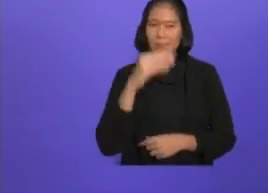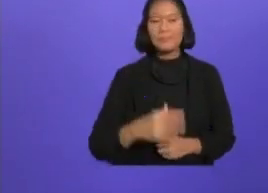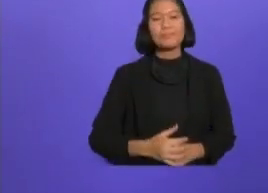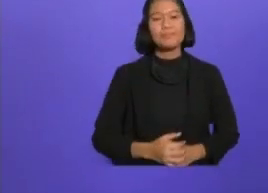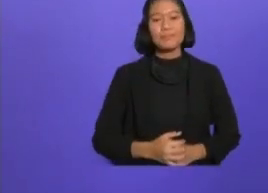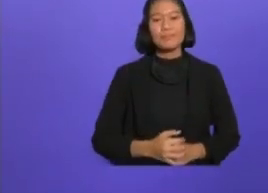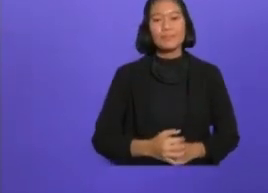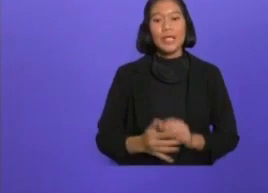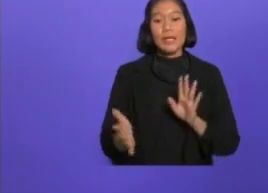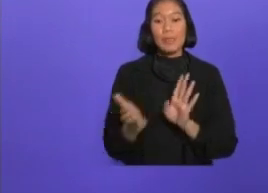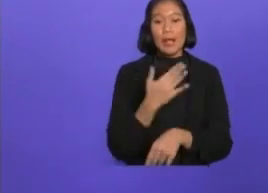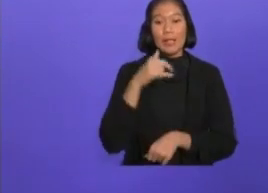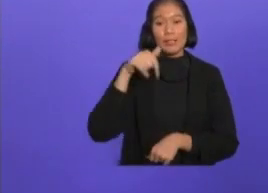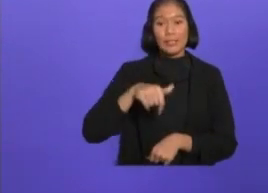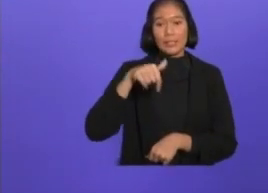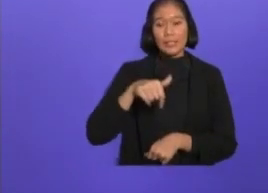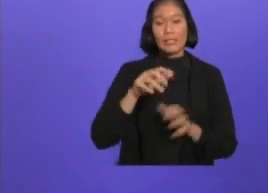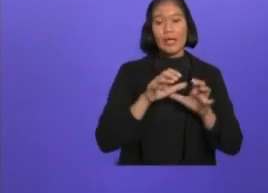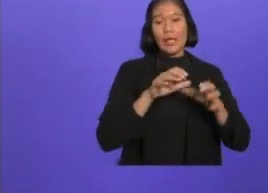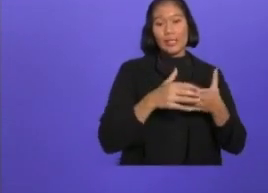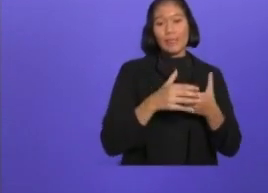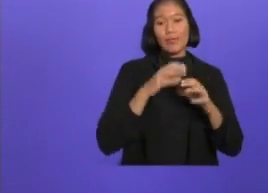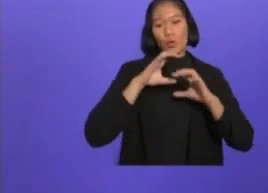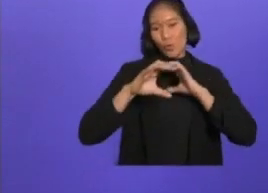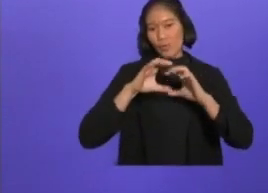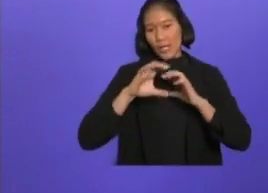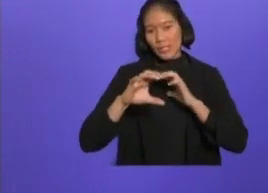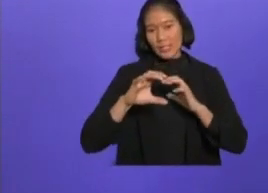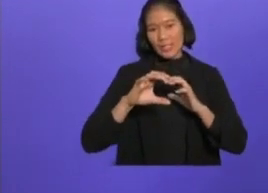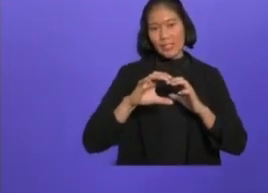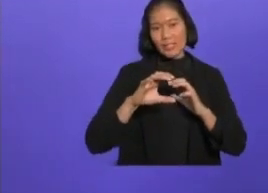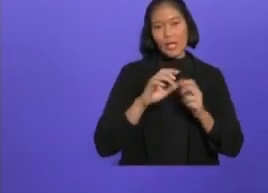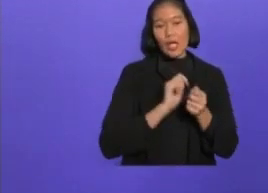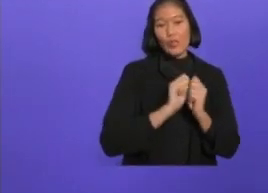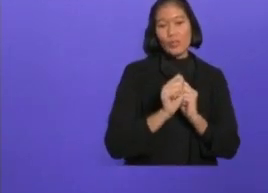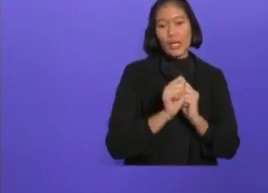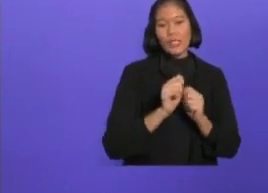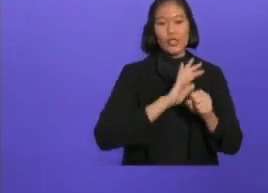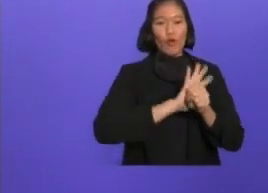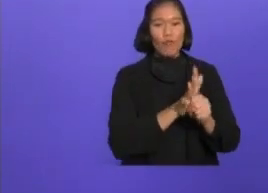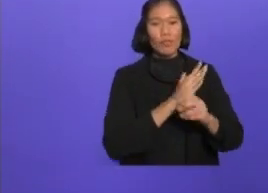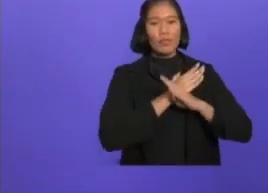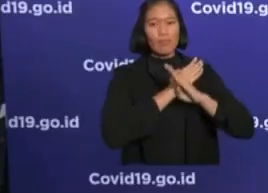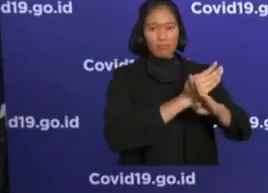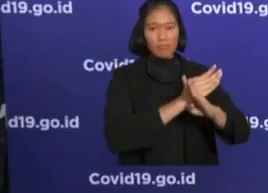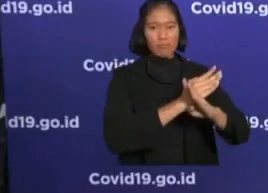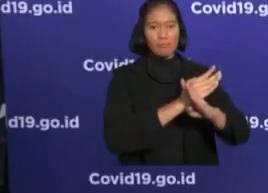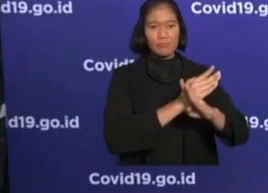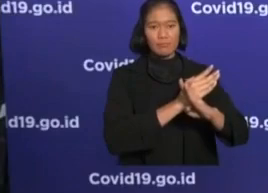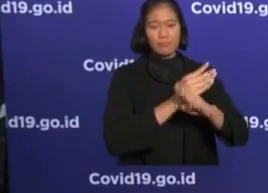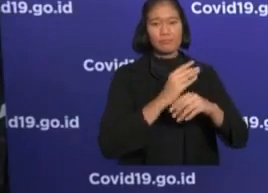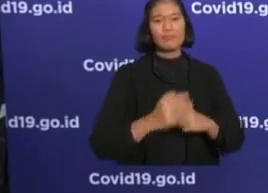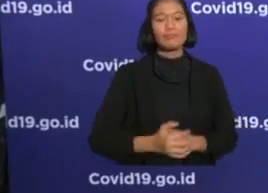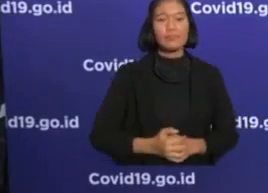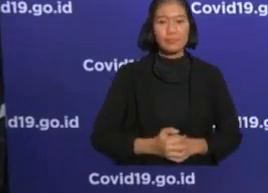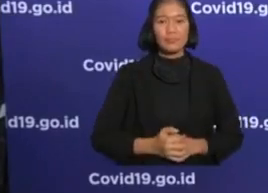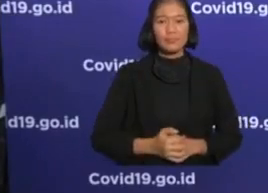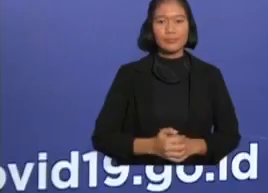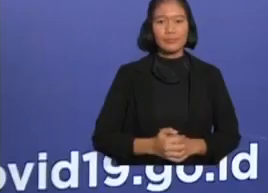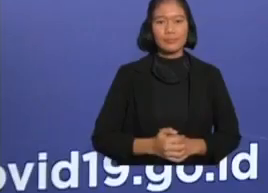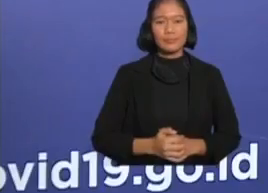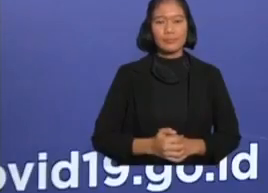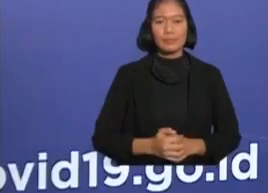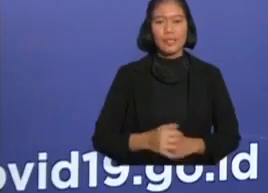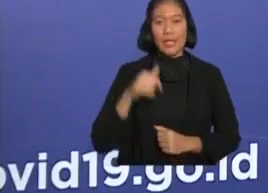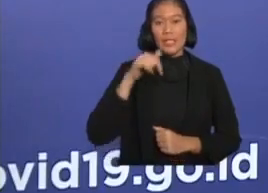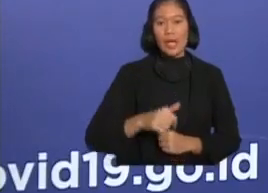kembali bersama kami tim komunikasi tugas-tugas percepatan penanganan konflik scoffed 11